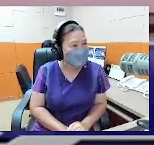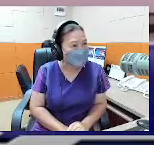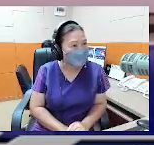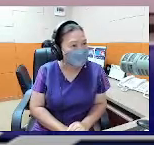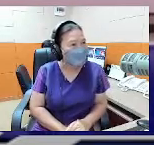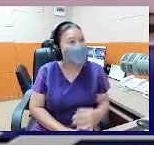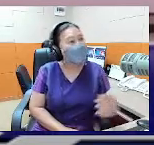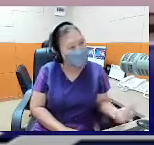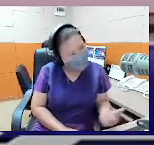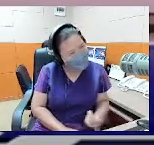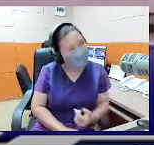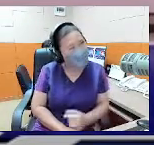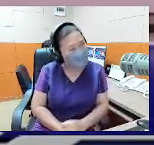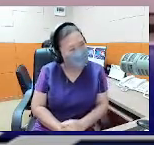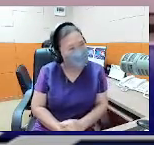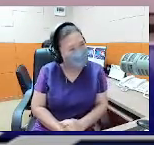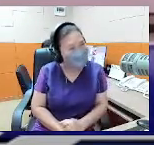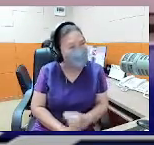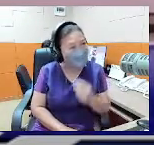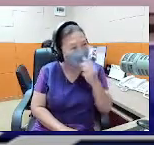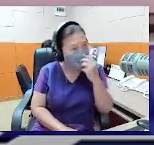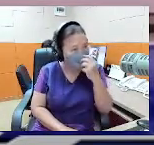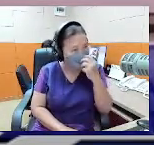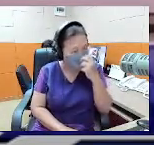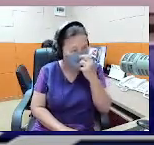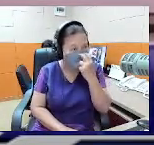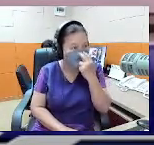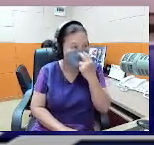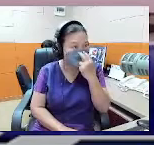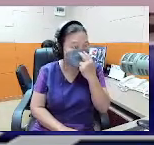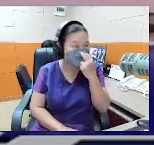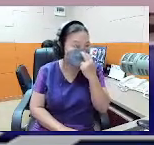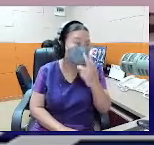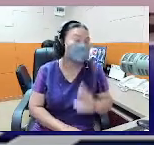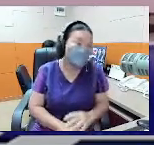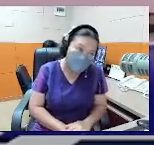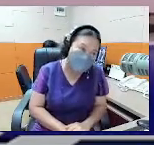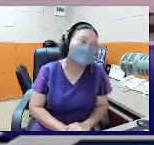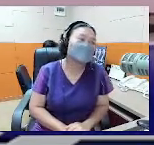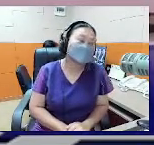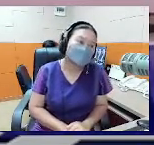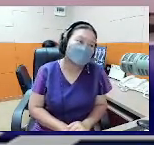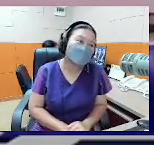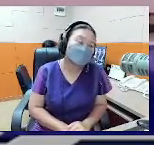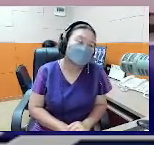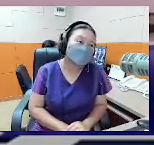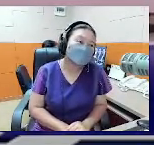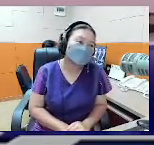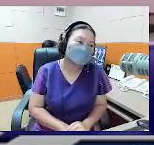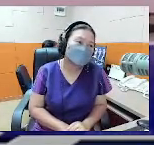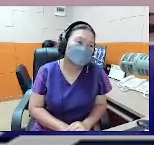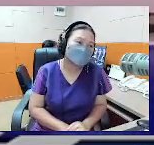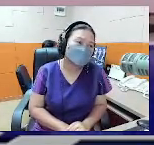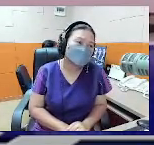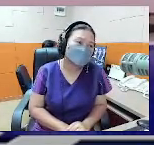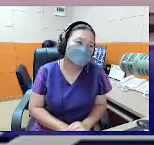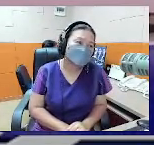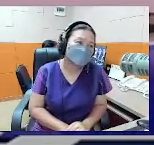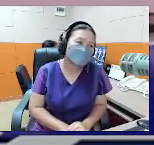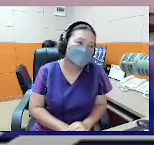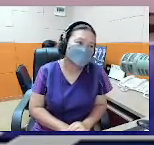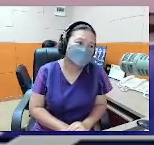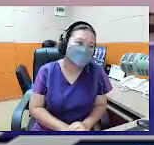การสอนให้คุณเป็นนักธุรกิจหรือเป็นนักจัดการอย่างเดียวเราสอนในเรื่องทั้ง knowledge ทั้ง skill นะคะรวมถึงทักษะอื่น